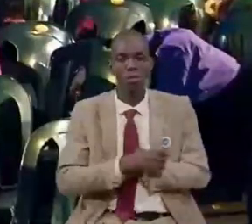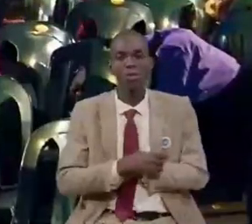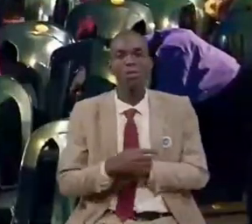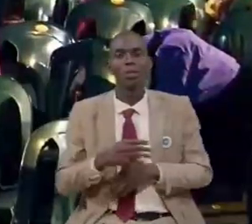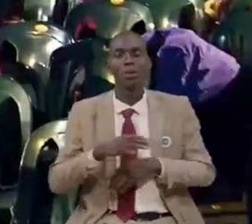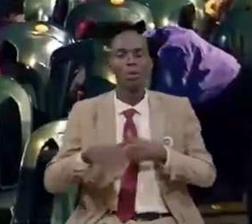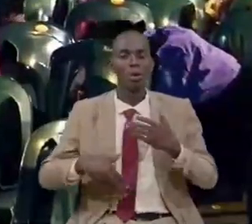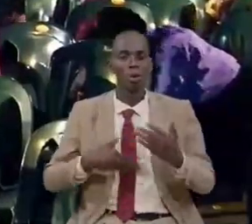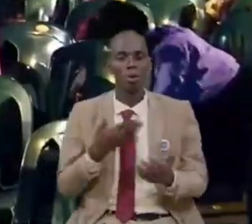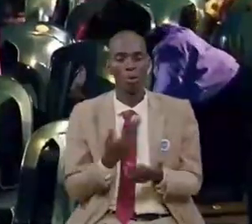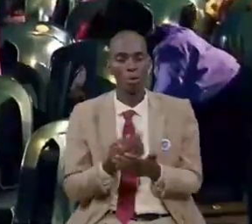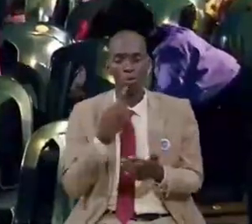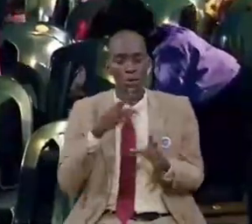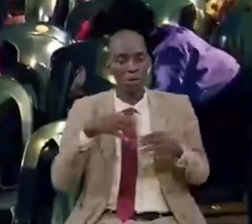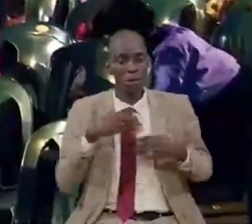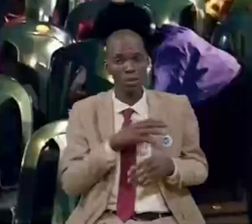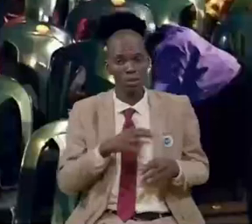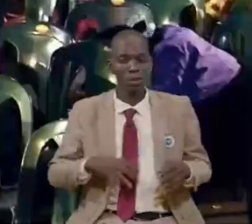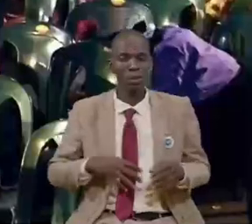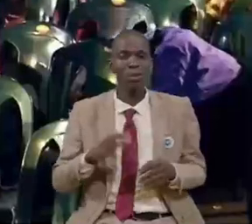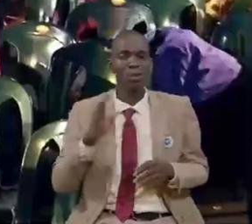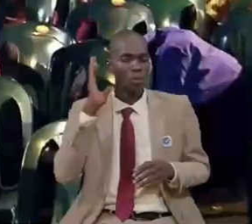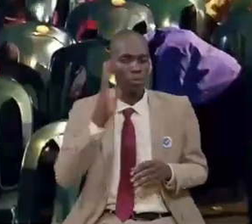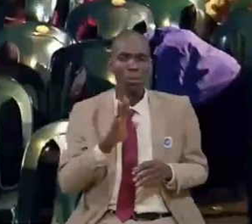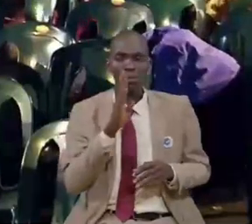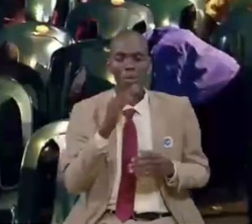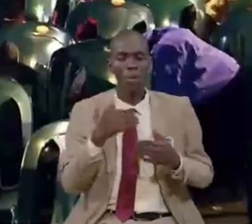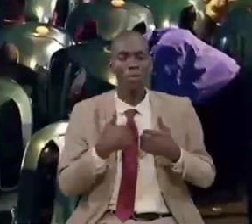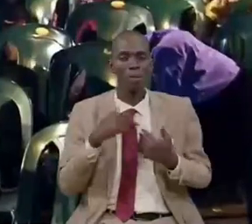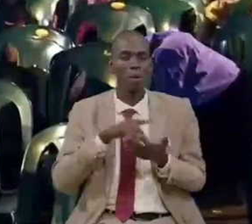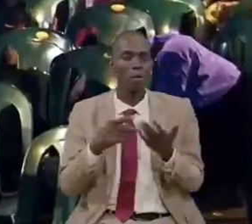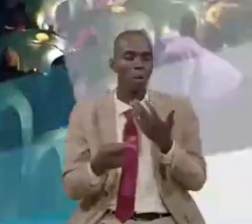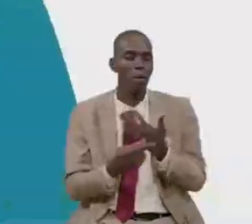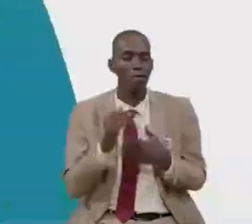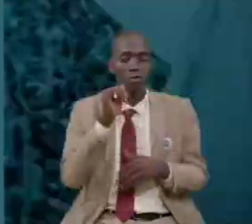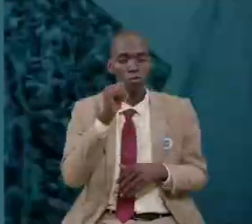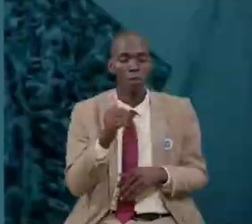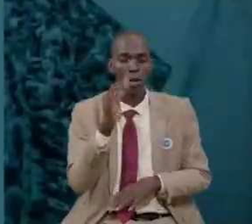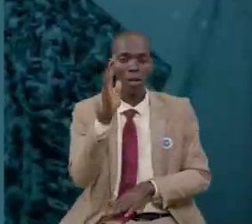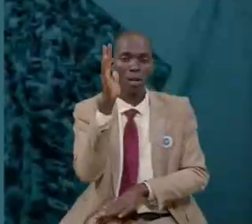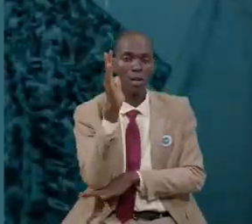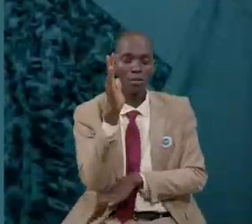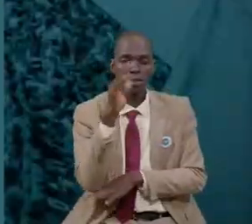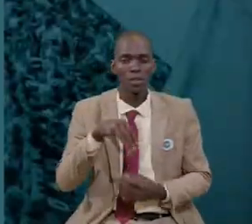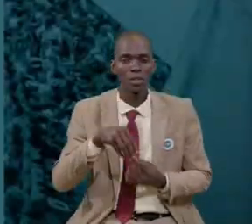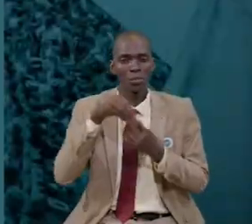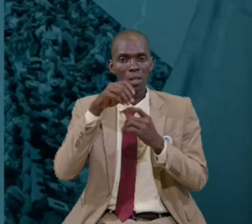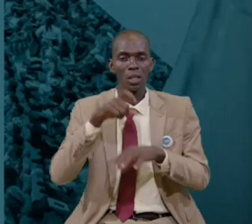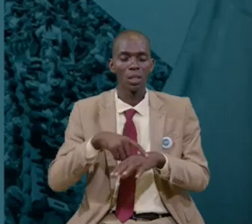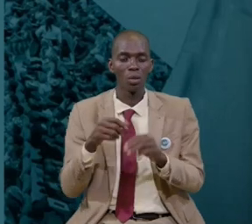déjeuner avec Jésus demain à 15h. À 15h.